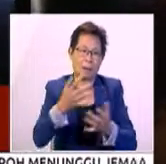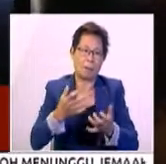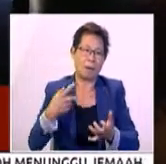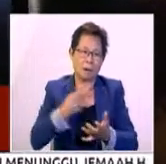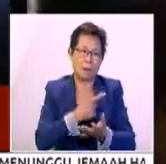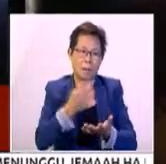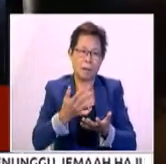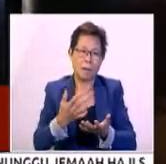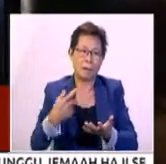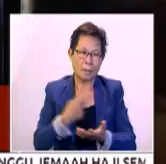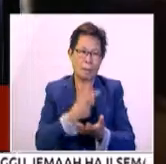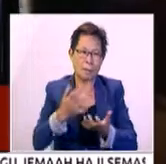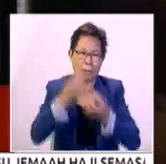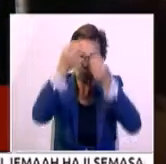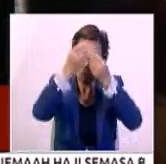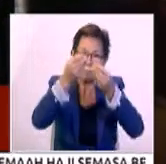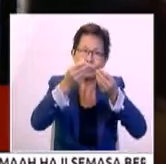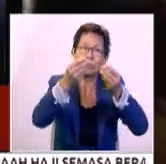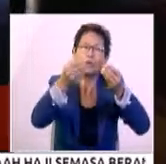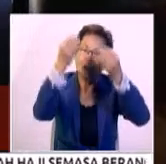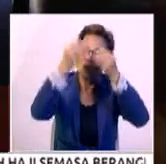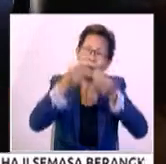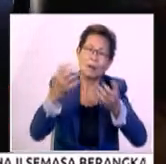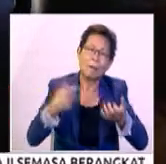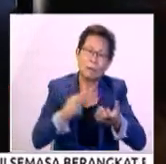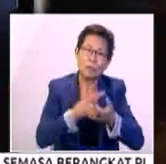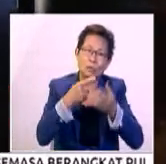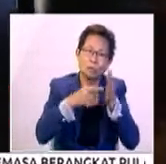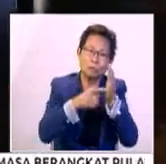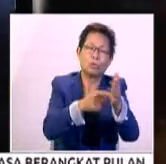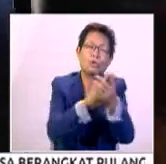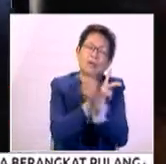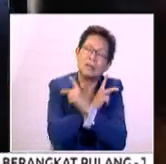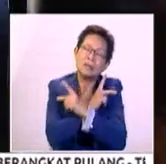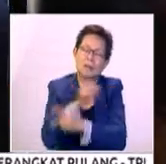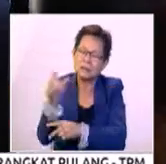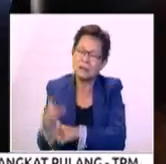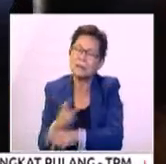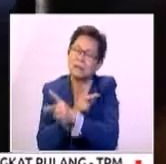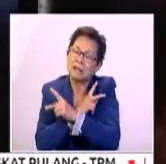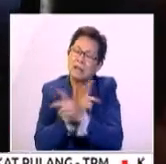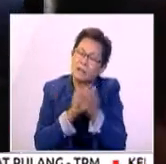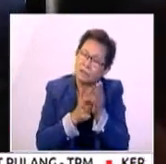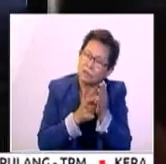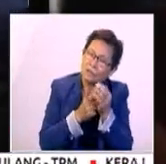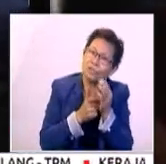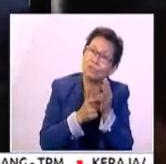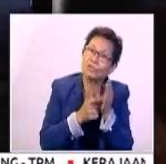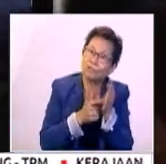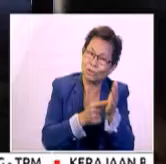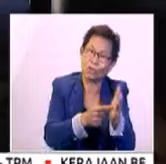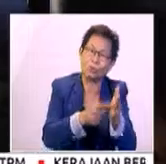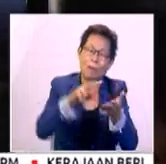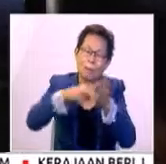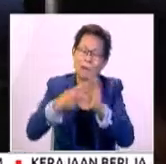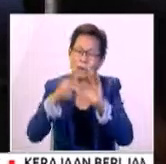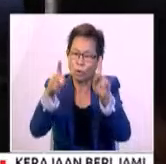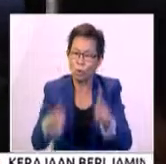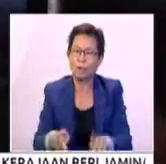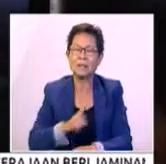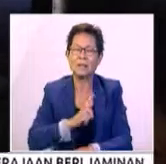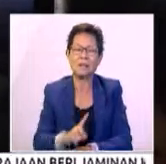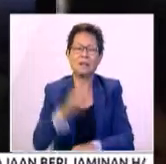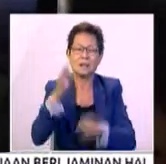ingin menyampaikan kasih sayang itu sebagai seorang insan. Dan makna seorang Islam. Kita